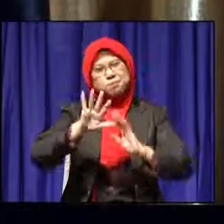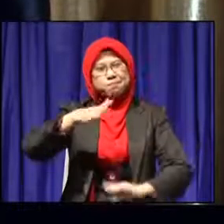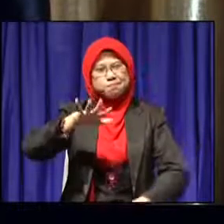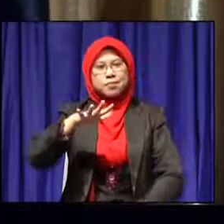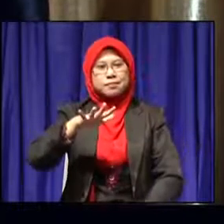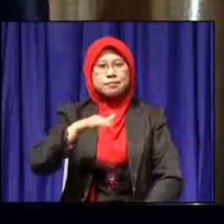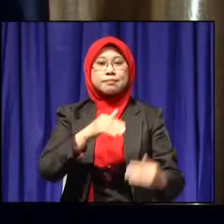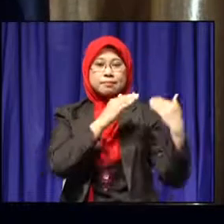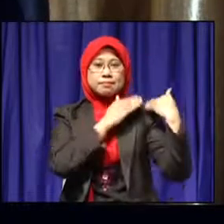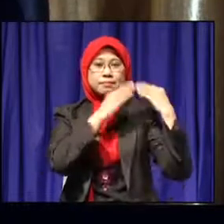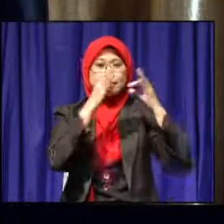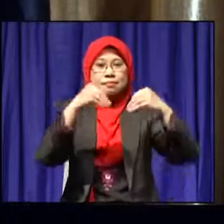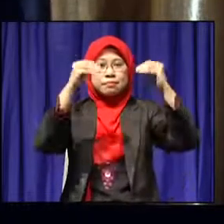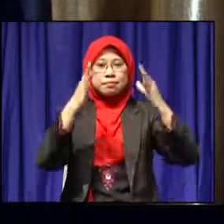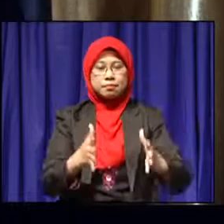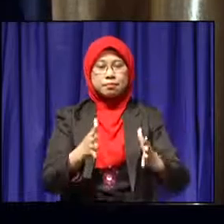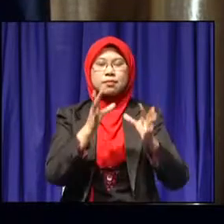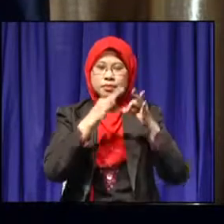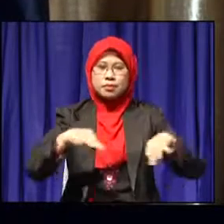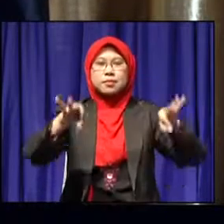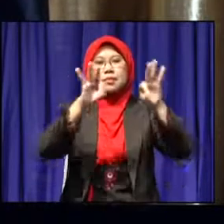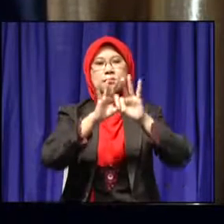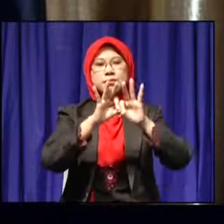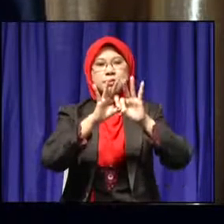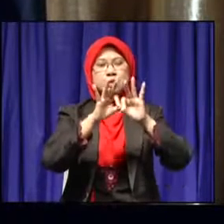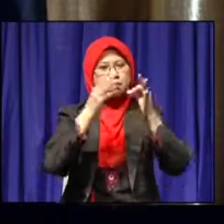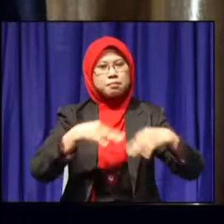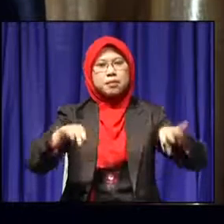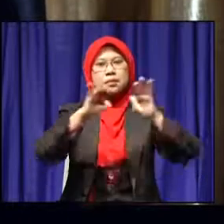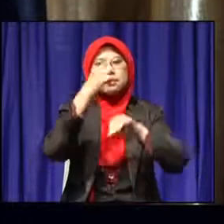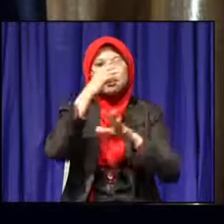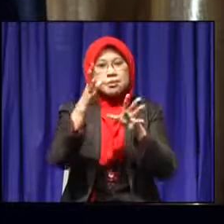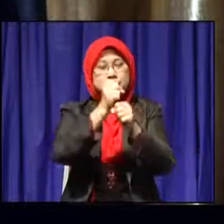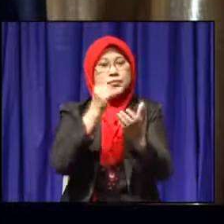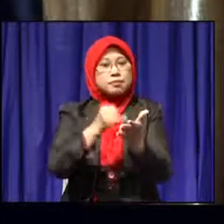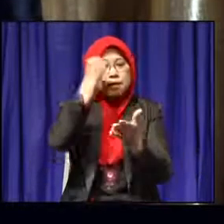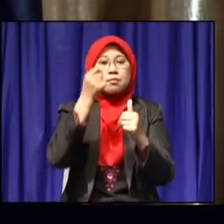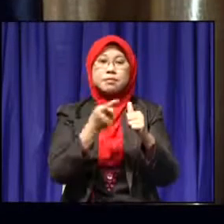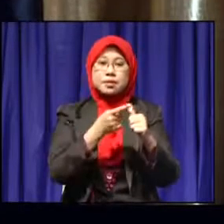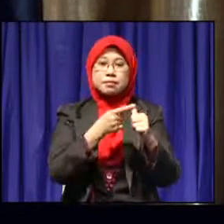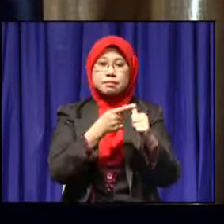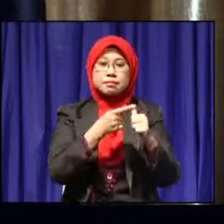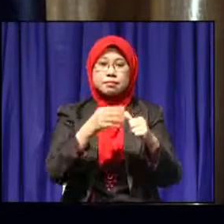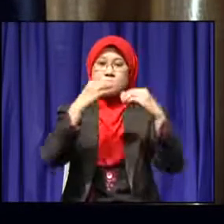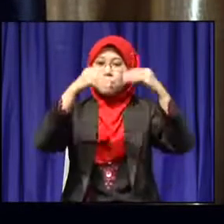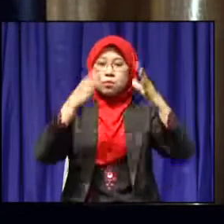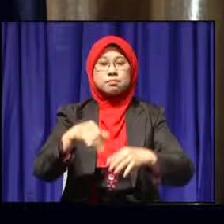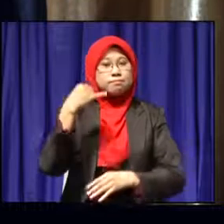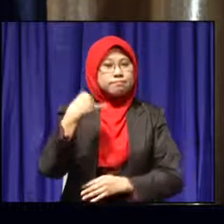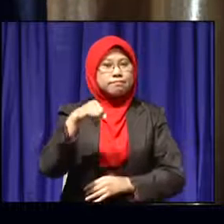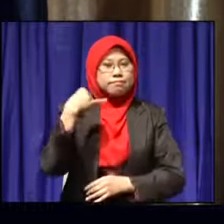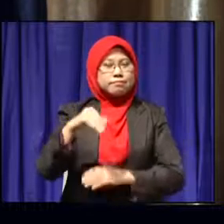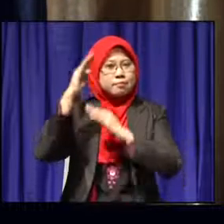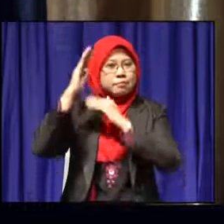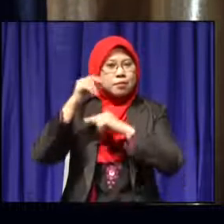peranan guru cukup gede jadi guru sendiri penting penting untuk mencapai ilmu guru tak boleh